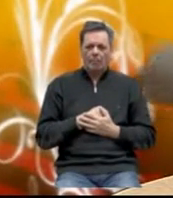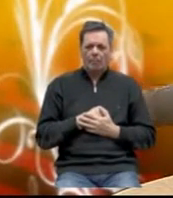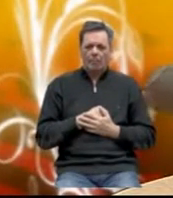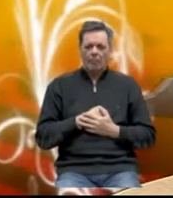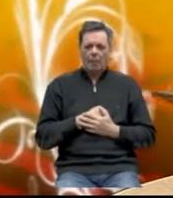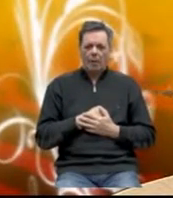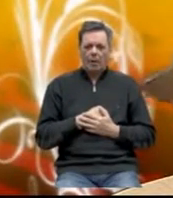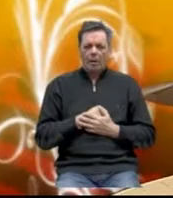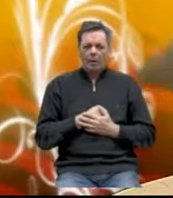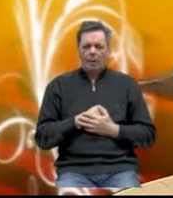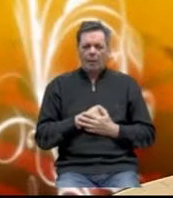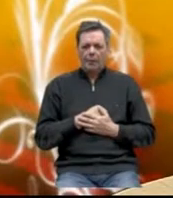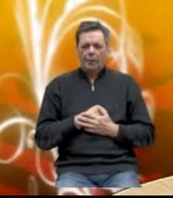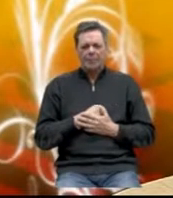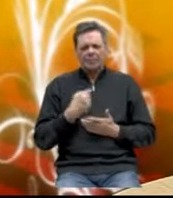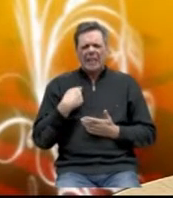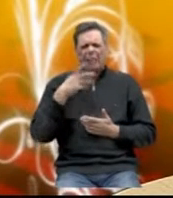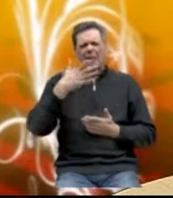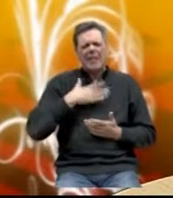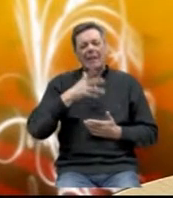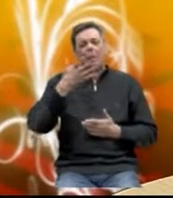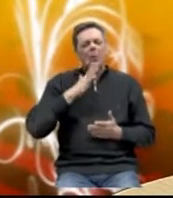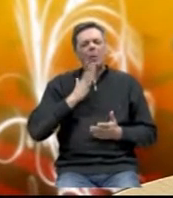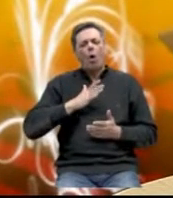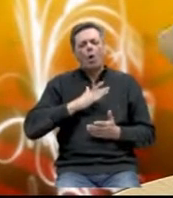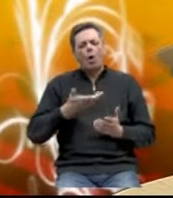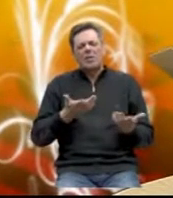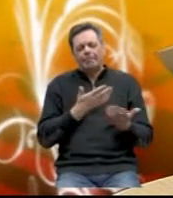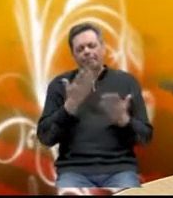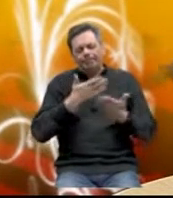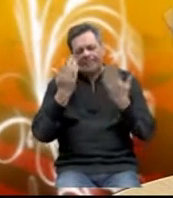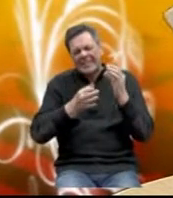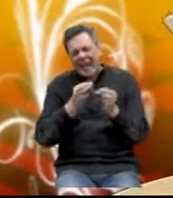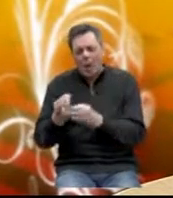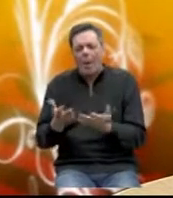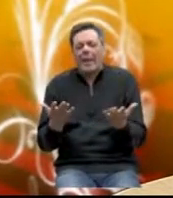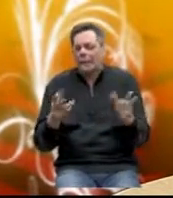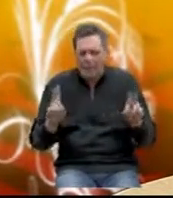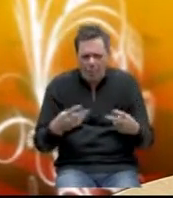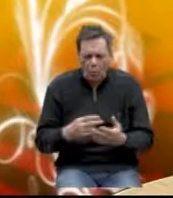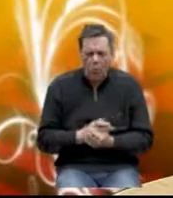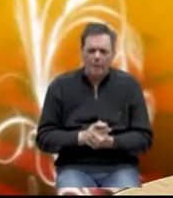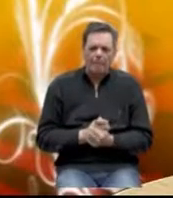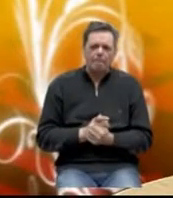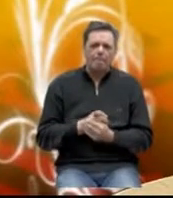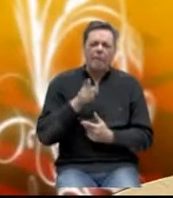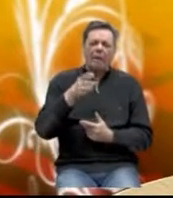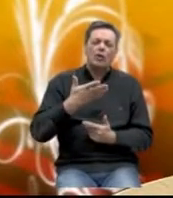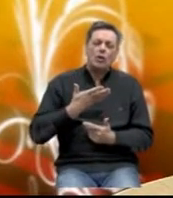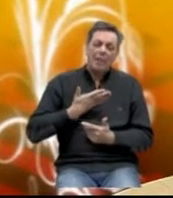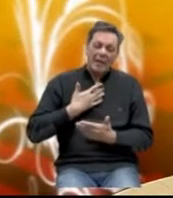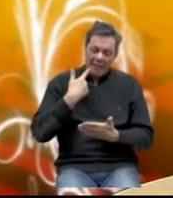kraja ove godine, kao što bi željela, pa ću ja na svakoj svojoj emisiji, vi ćete mi napisati